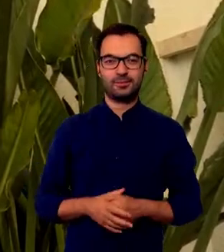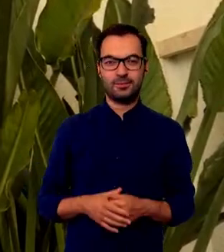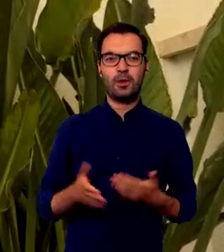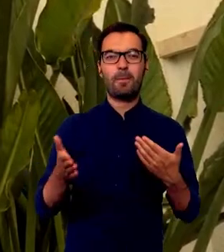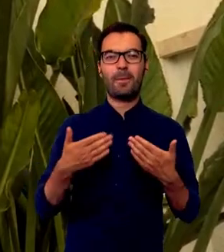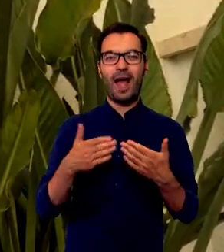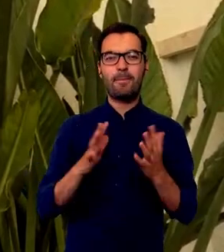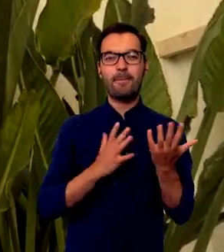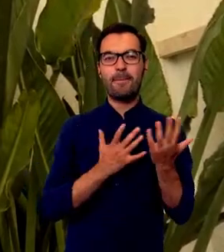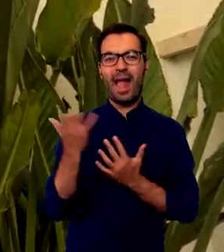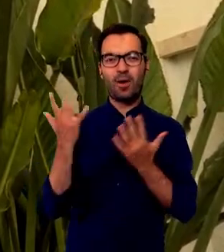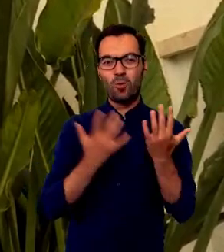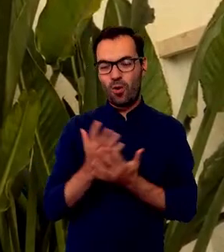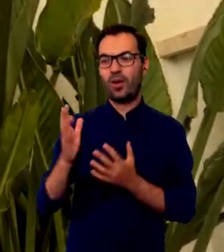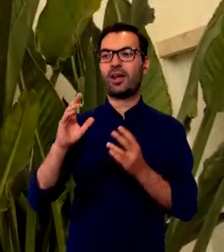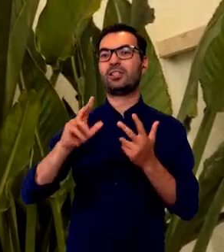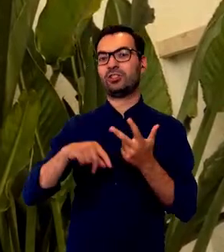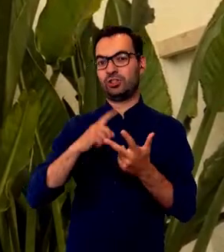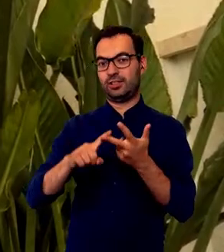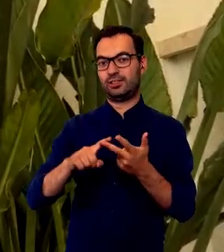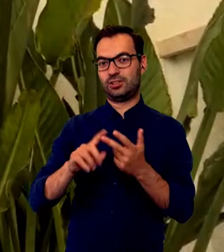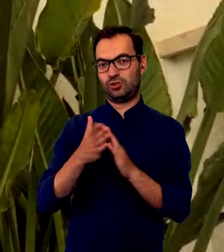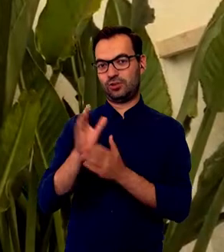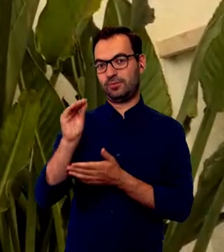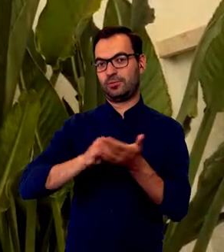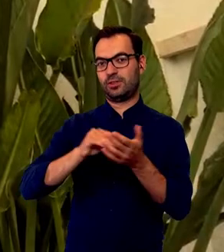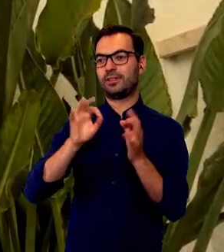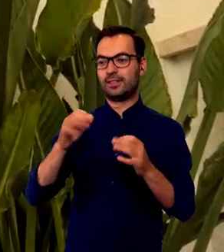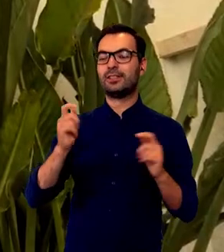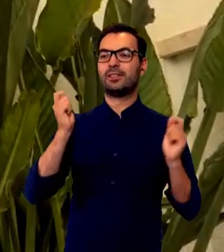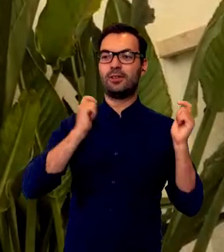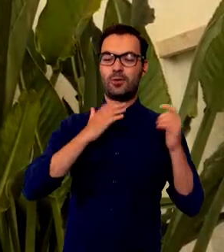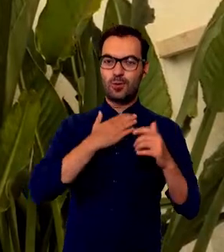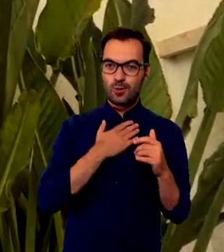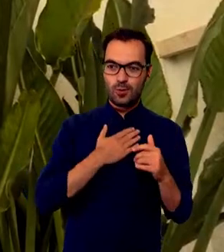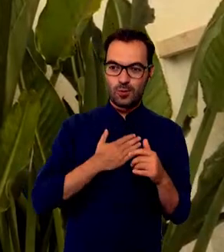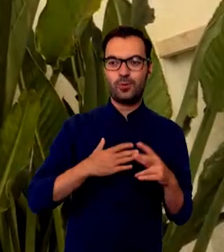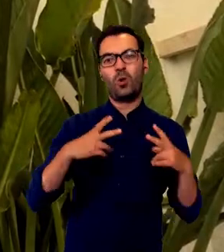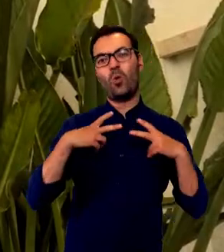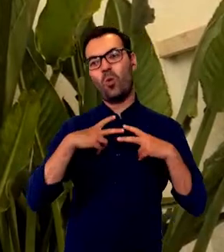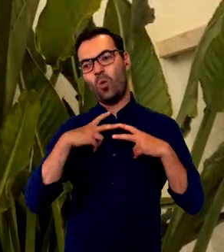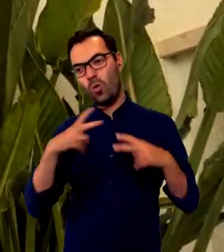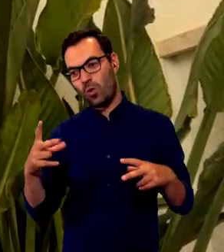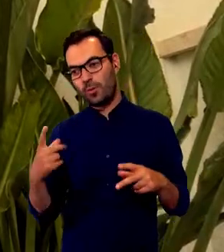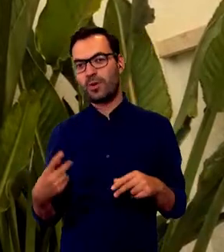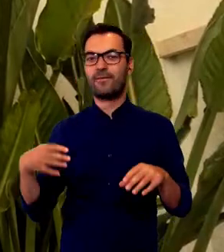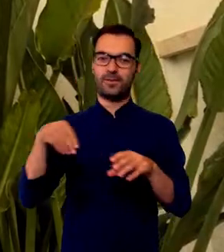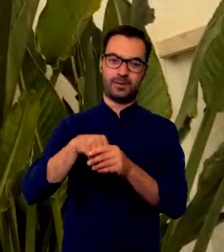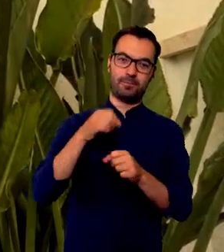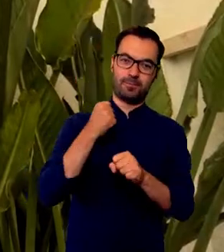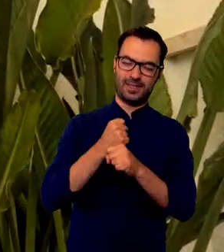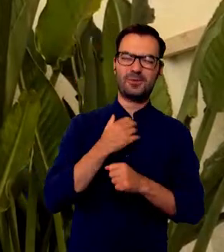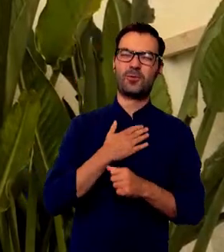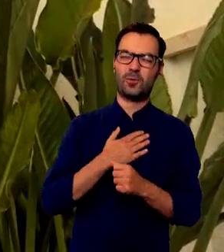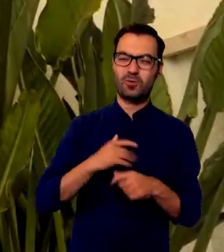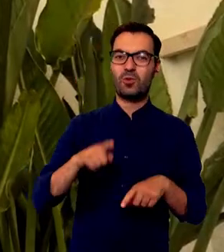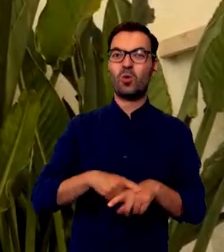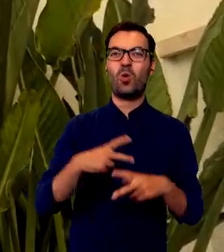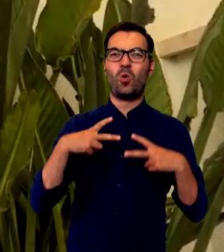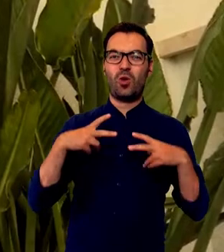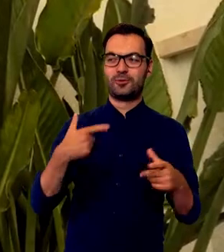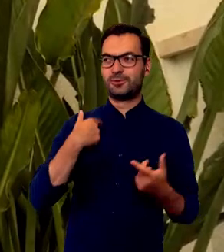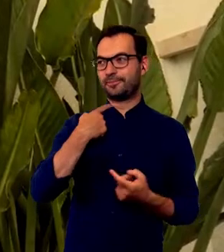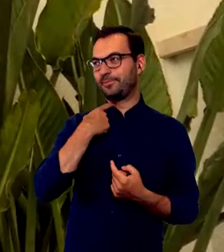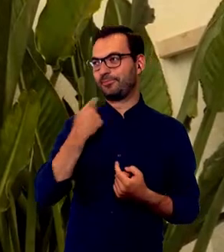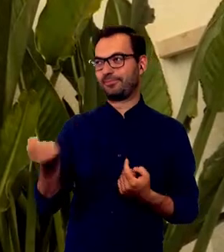właśnie dopracowuję ostatnie szczegóły. Lubię mieć taki urlop jednak łączony z pracą, bo ja to za długo na urlopie